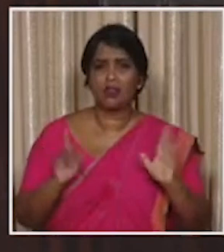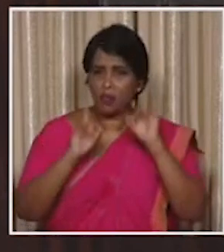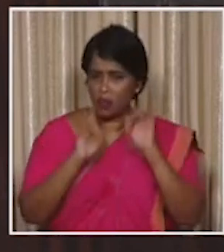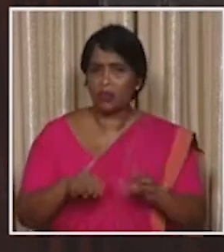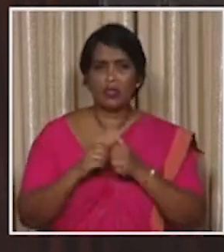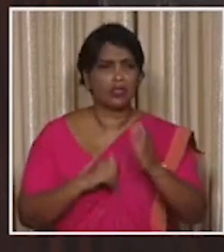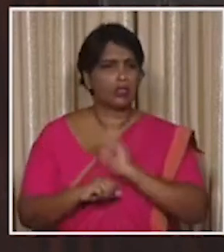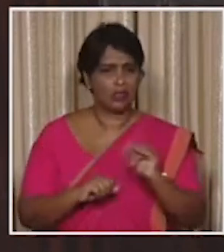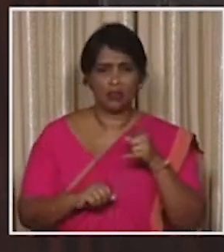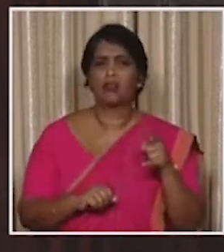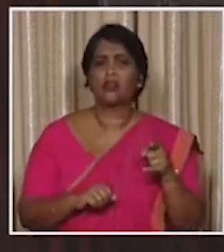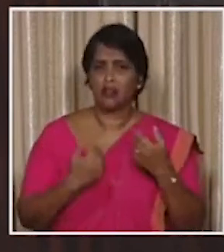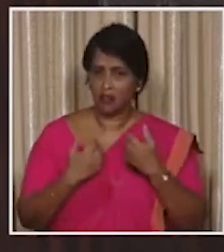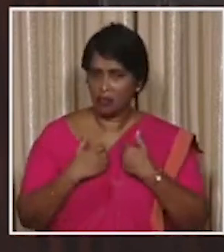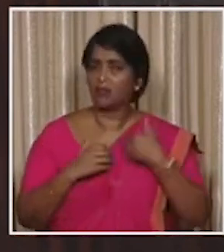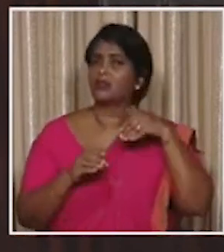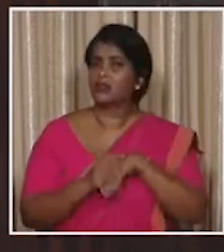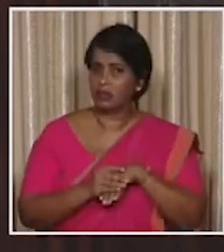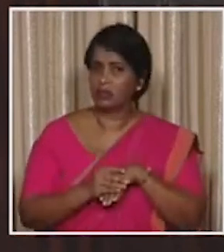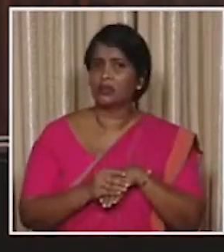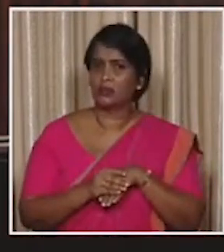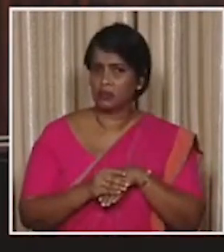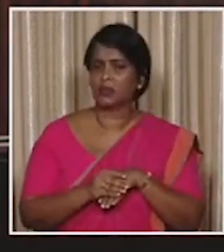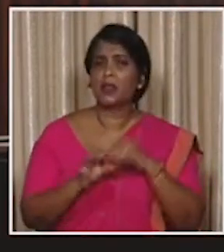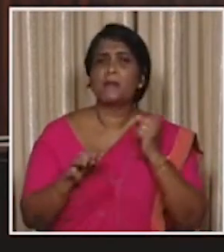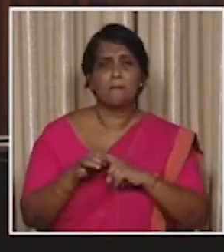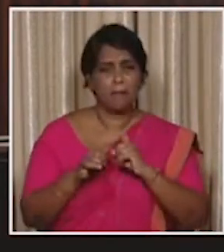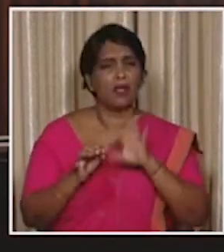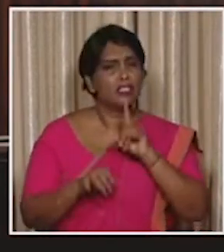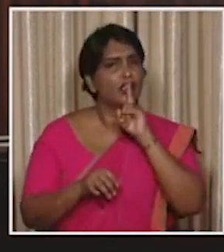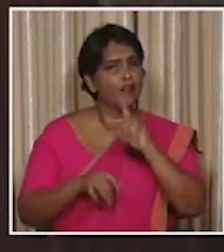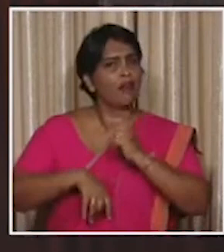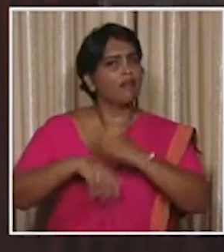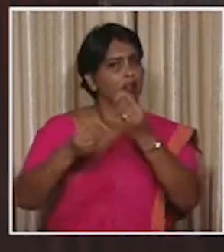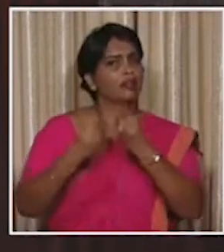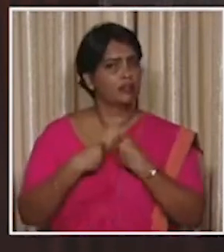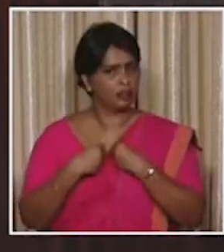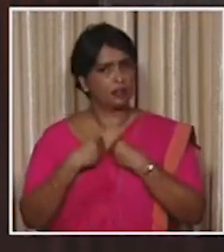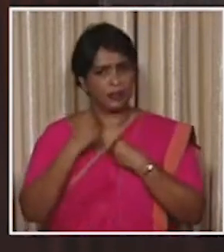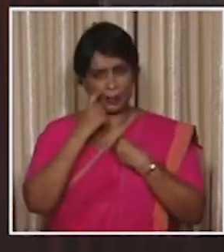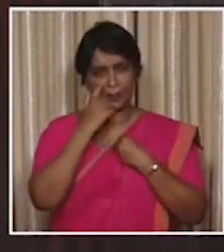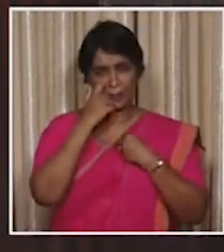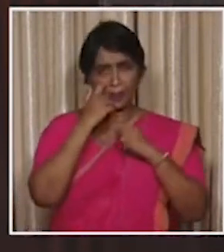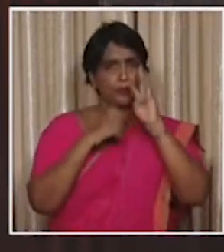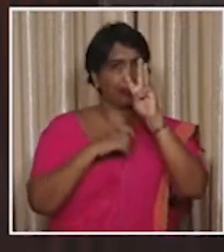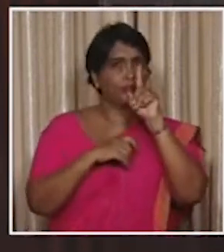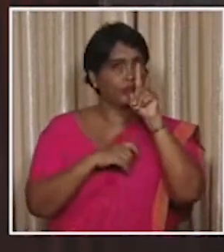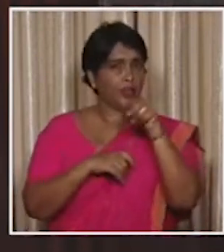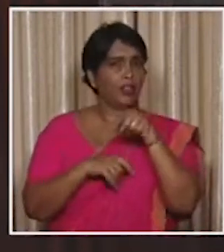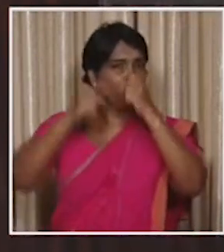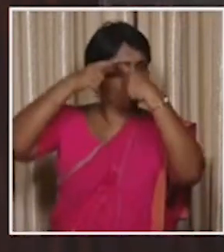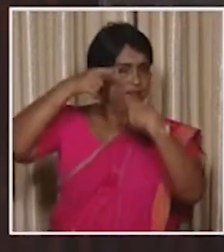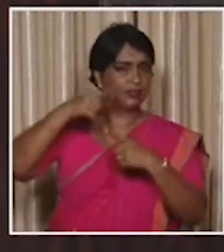we say that this is a pointer porta, this please give it. Come out with your pointer porta. Yeah, I am saying, sir, this number 31 of pointer porta.